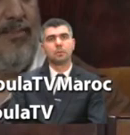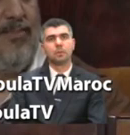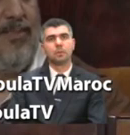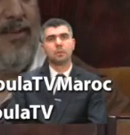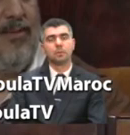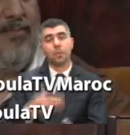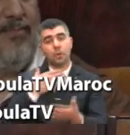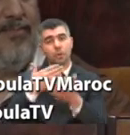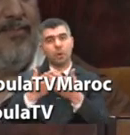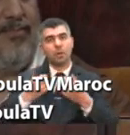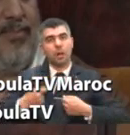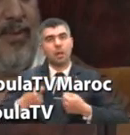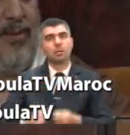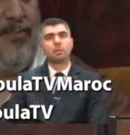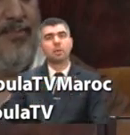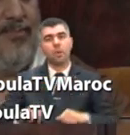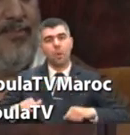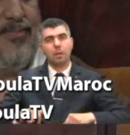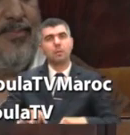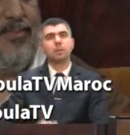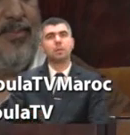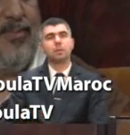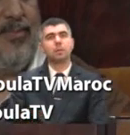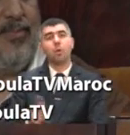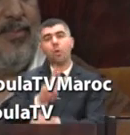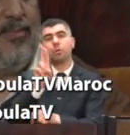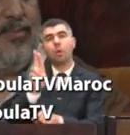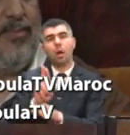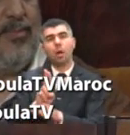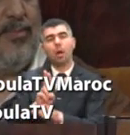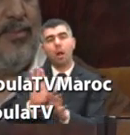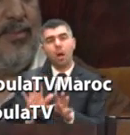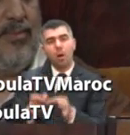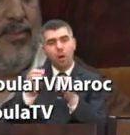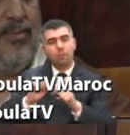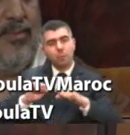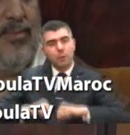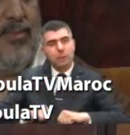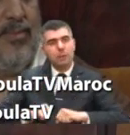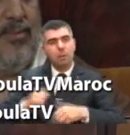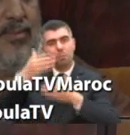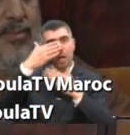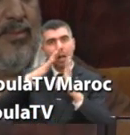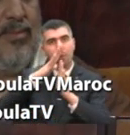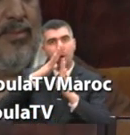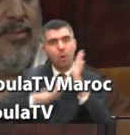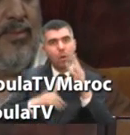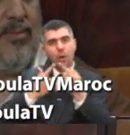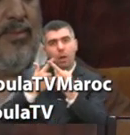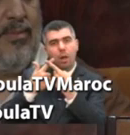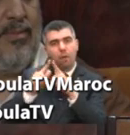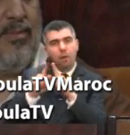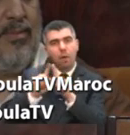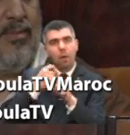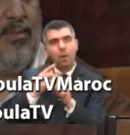شكرا سيد الرئيس. سيد وزير الدولة، نسائلكم عن حصيلة تفاعل بلدنا مع المقررات والتوصيات الأممية في